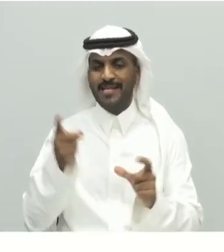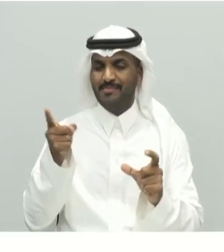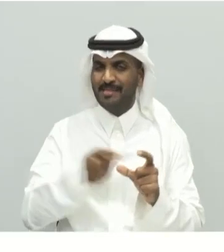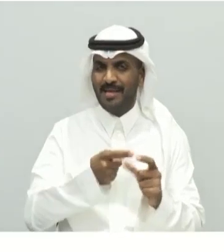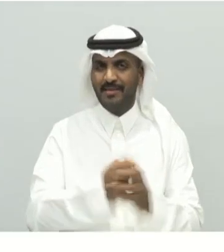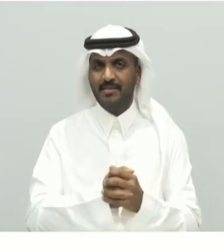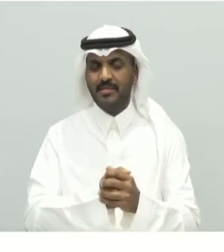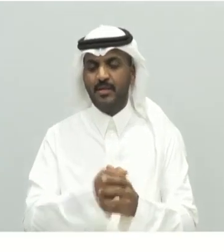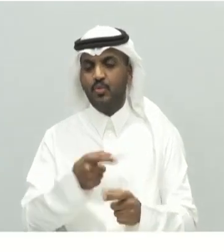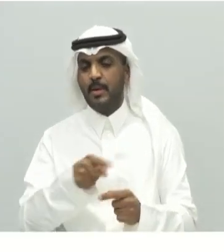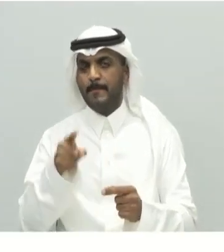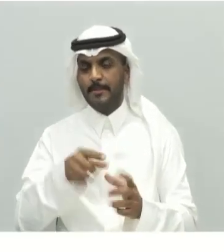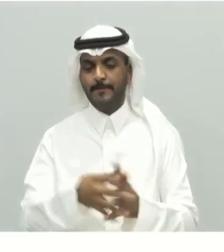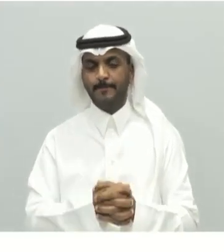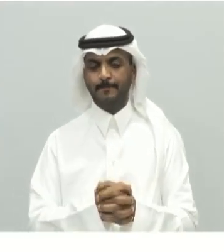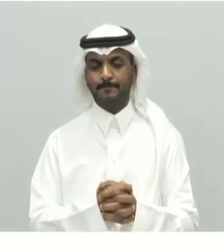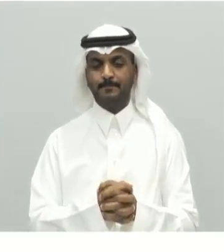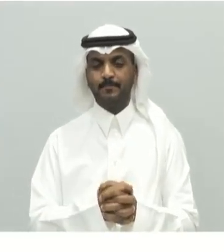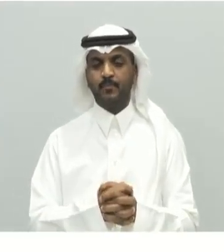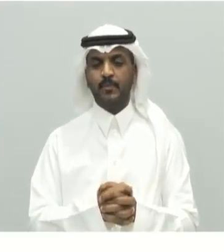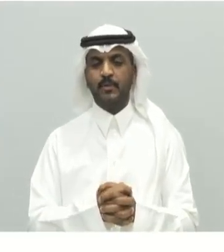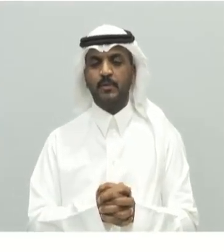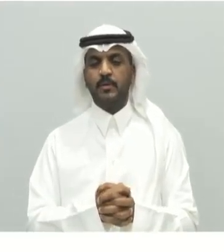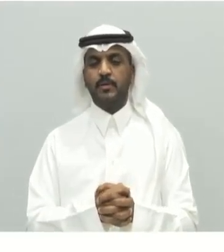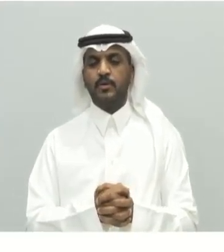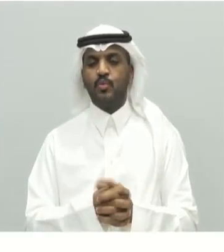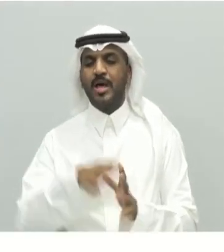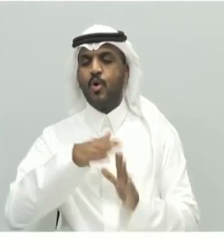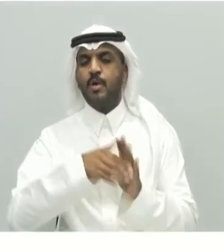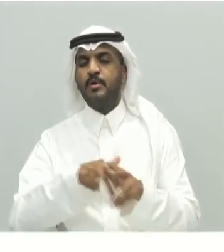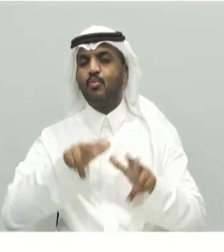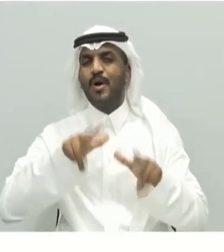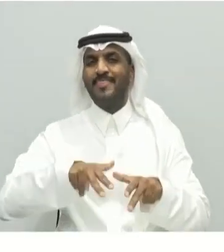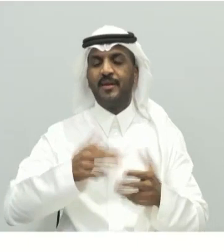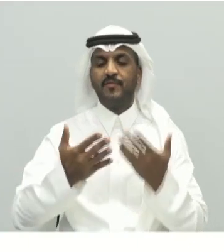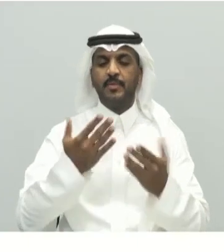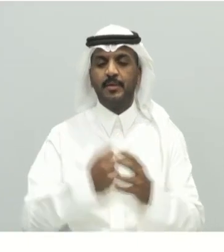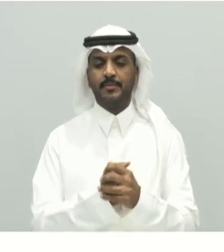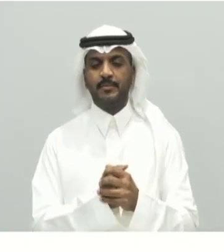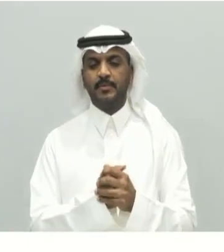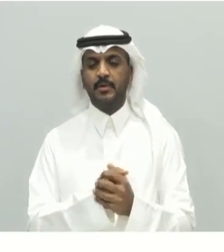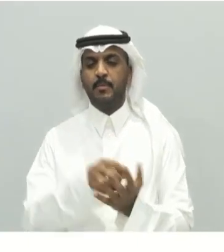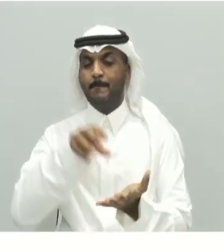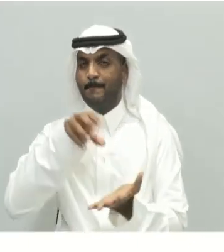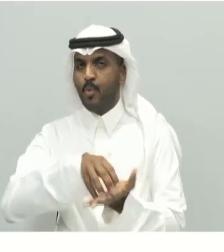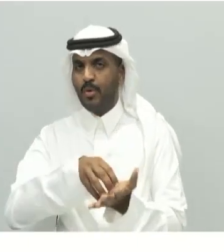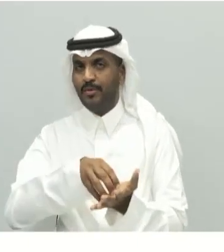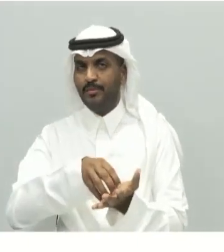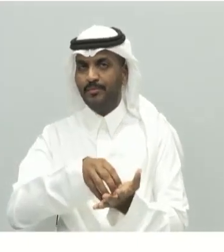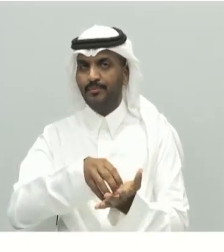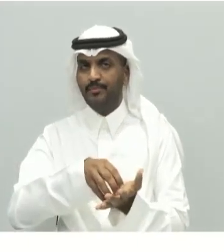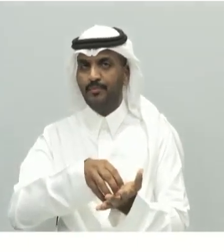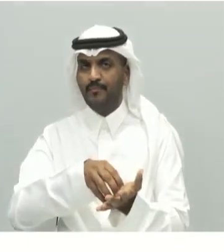الصحراوي المداري كذلك العوامل المؤثره في المناخ لدينا الموقع